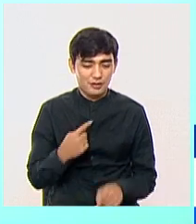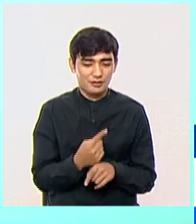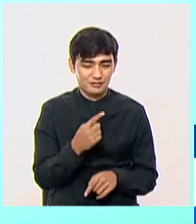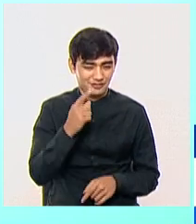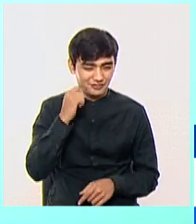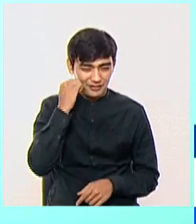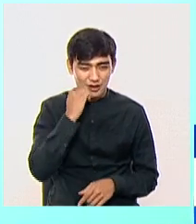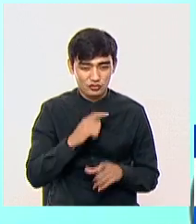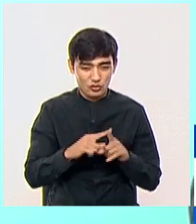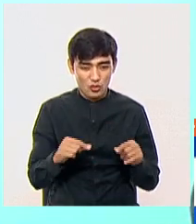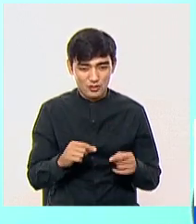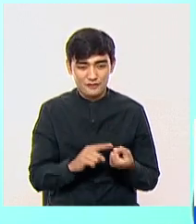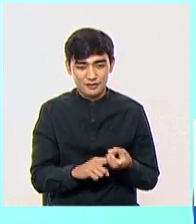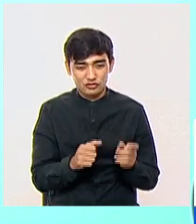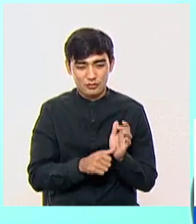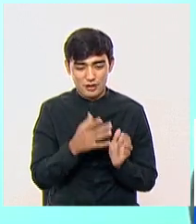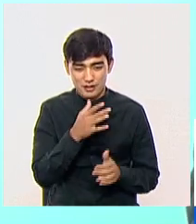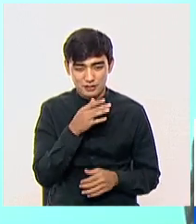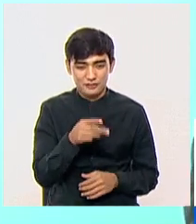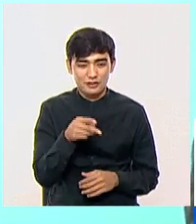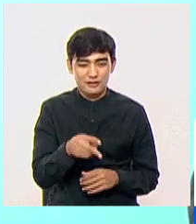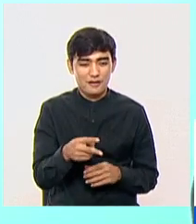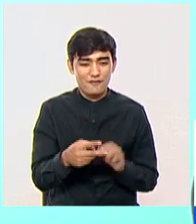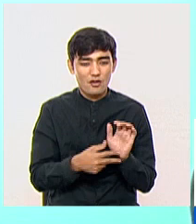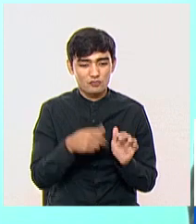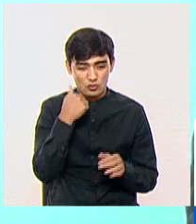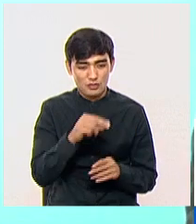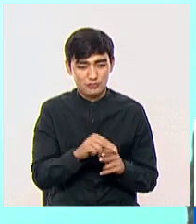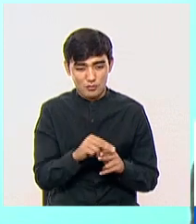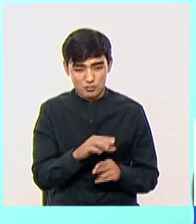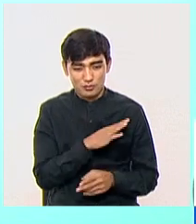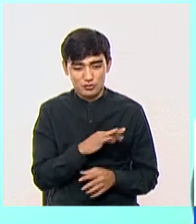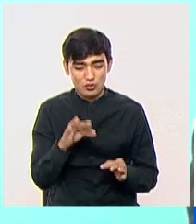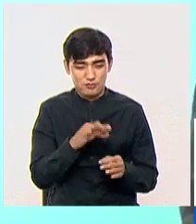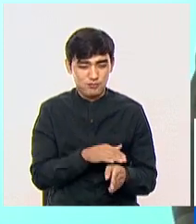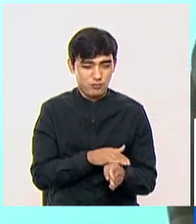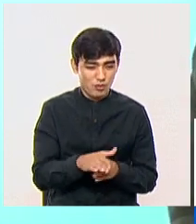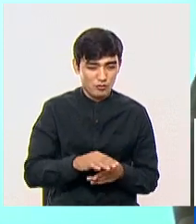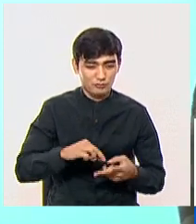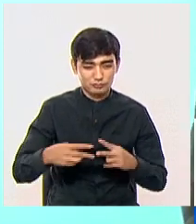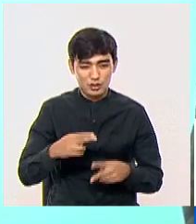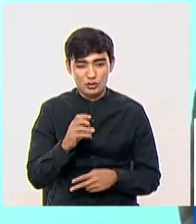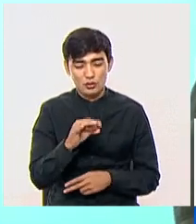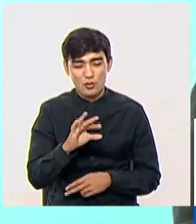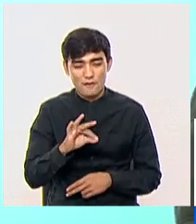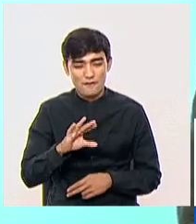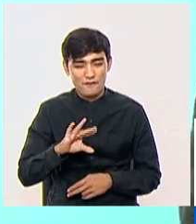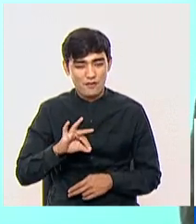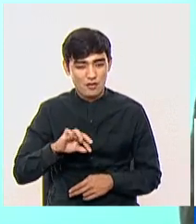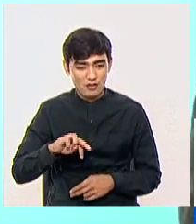но касательно ремонтов, здесь в 2020 году производился ремонт перекрытия, полностью кровлю заменили, вот,